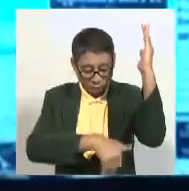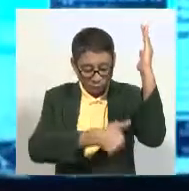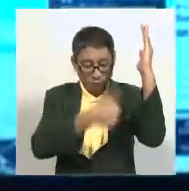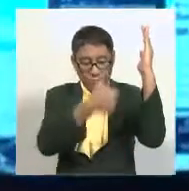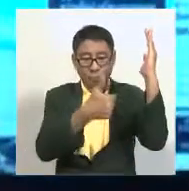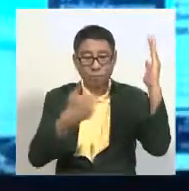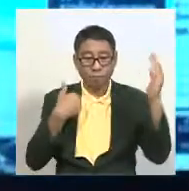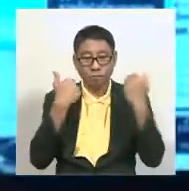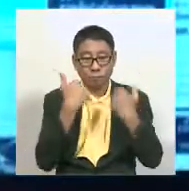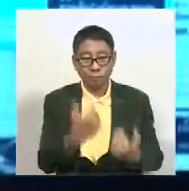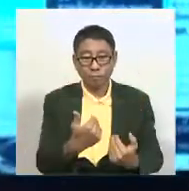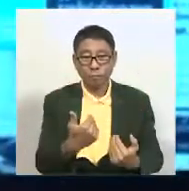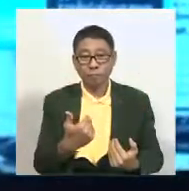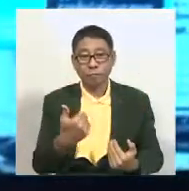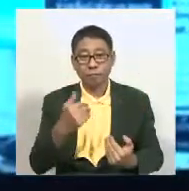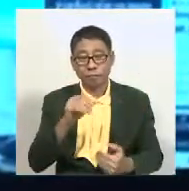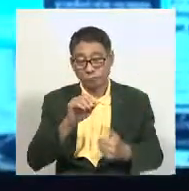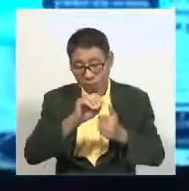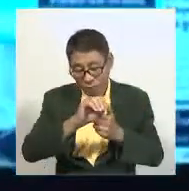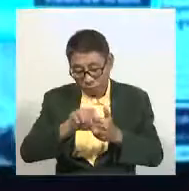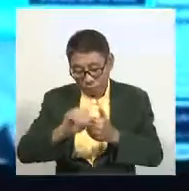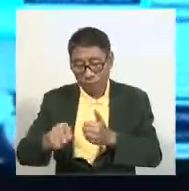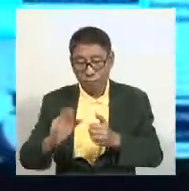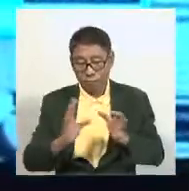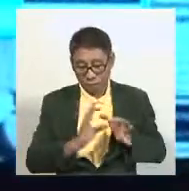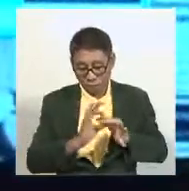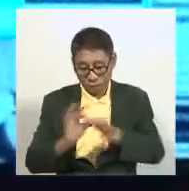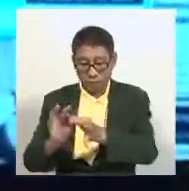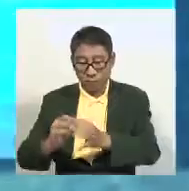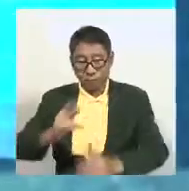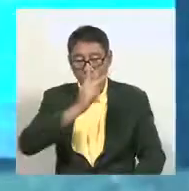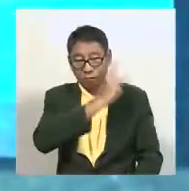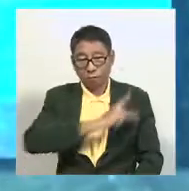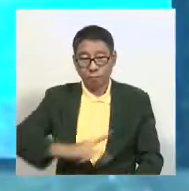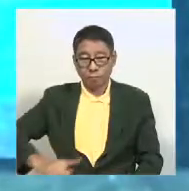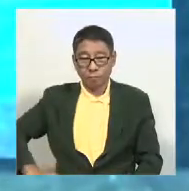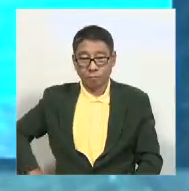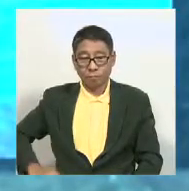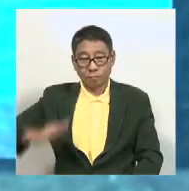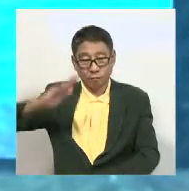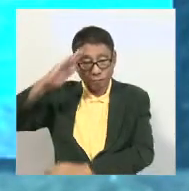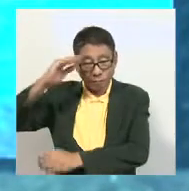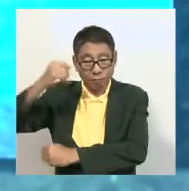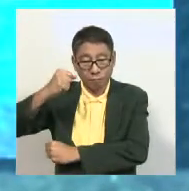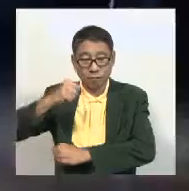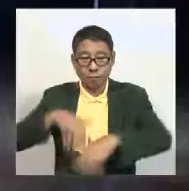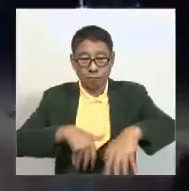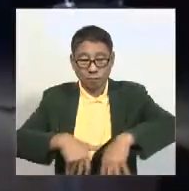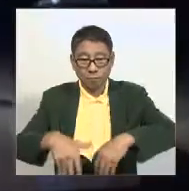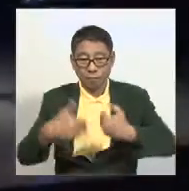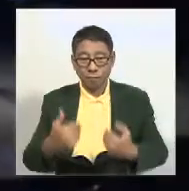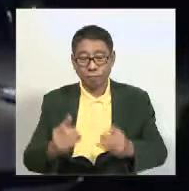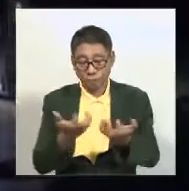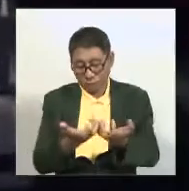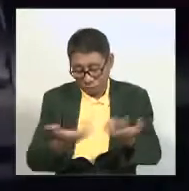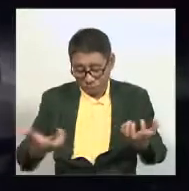ยดีขึ้นตามลำดับนอกจากนี้ครับยังชี้ให้เห็นถึงความยึดโยงของสถาบันพระมหากษัตริย์ทหารและประชาชนที่ไม่